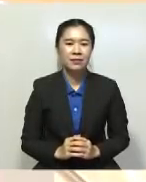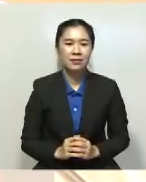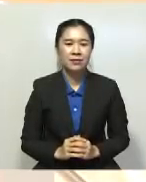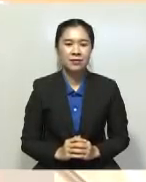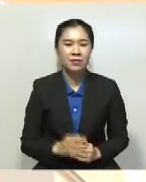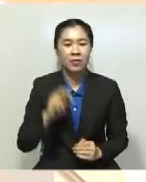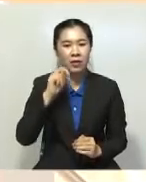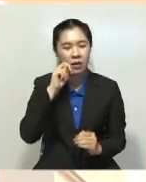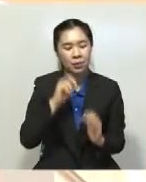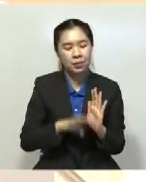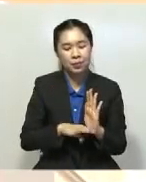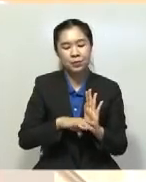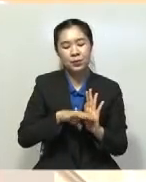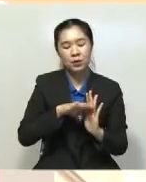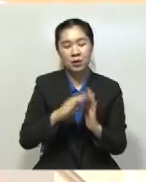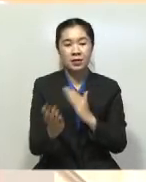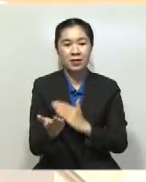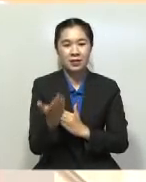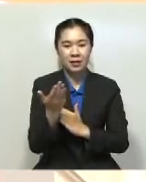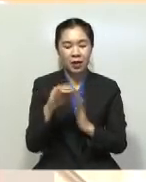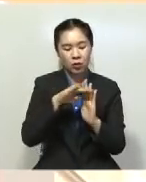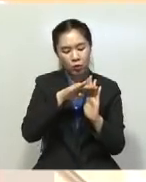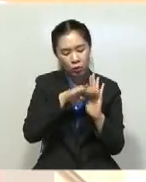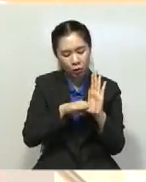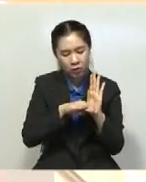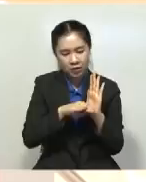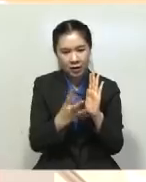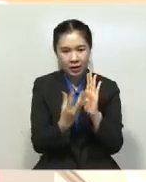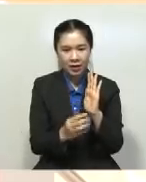แม้ว่าระดับน้ำของแม่น้ำเพชรบุรีในช่วงเช้านะครับจะลดระดับลงเหลือที่